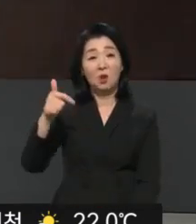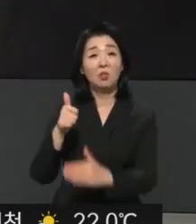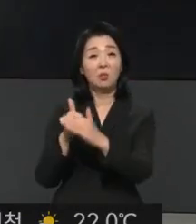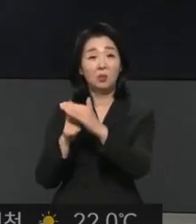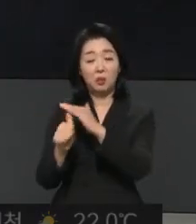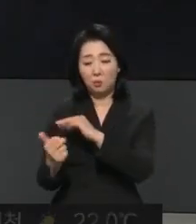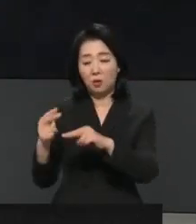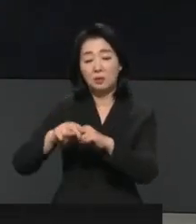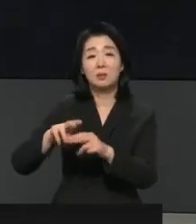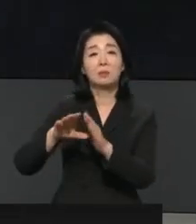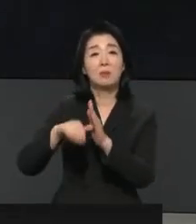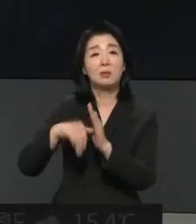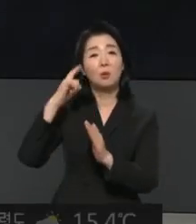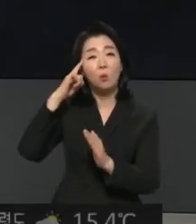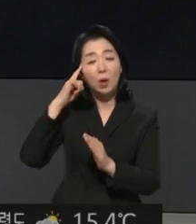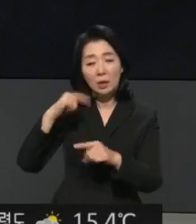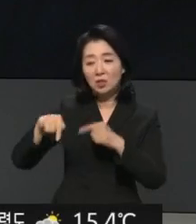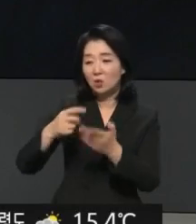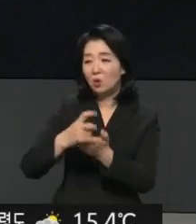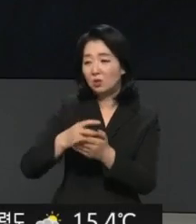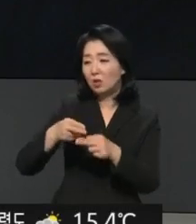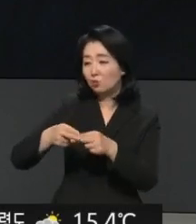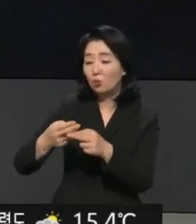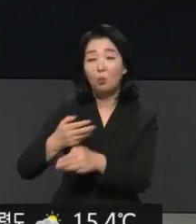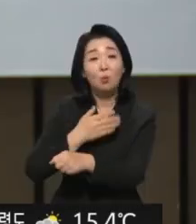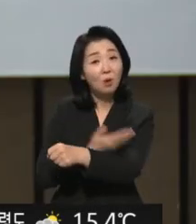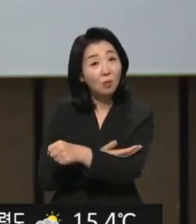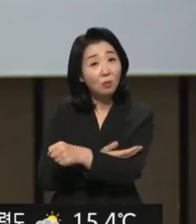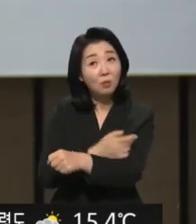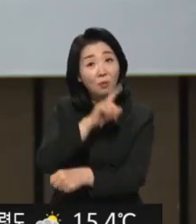강조한 정책 주도권인가 싶은데요.